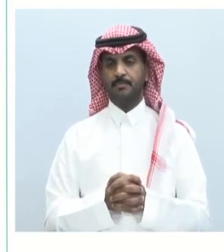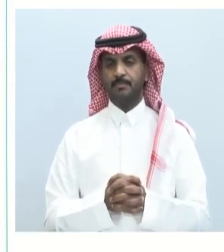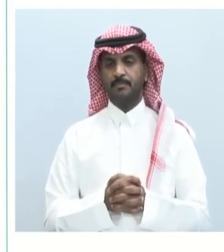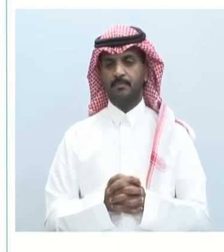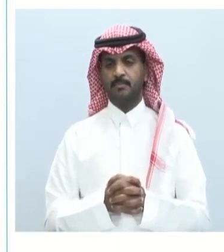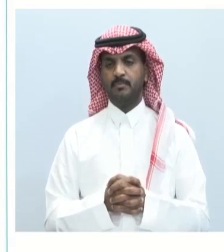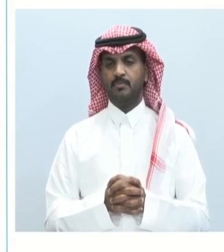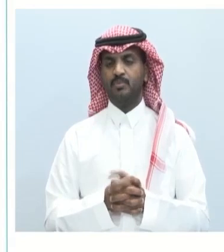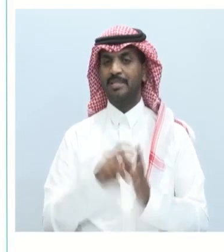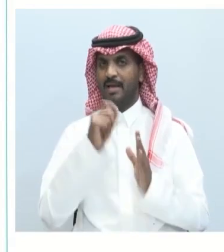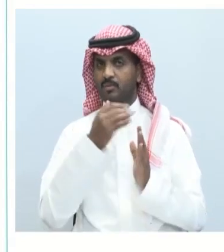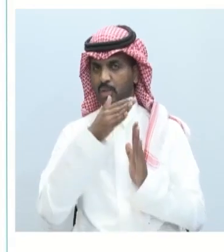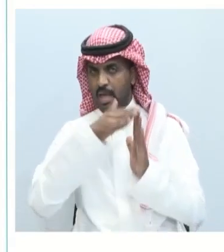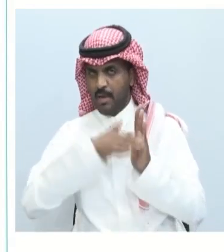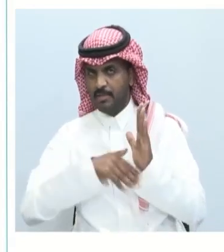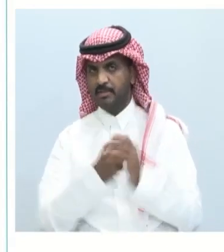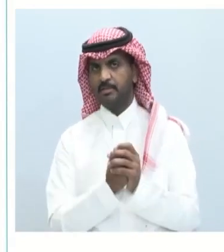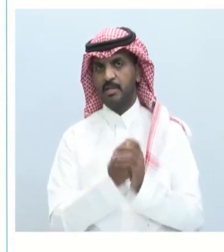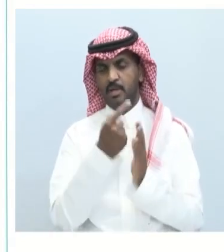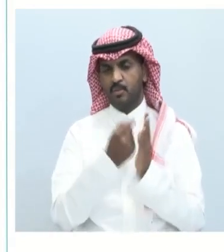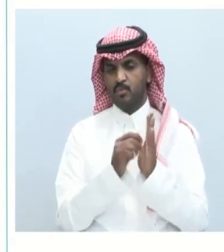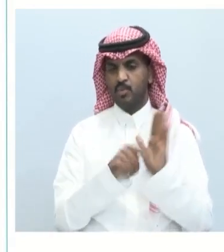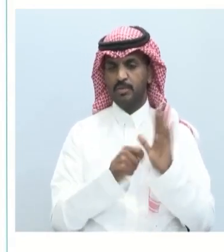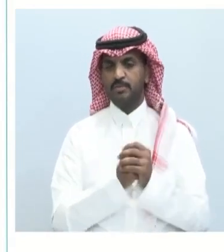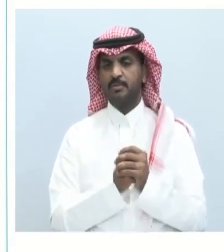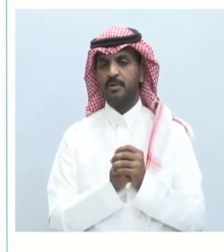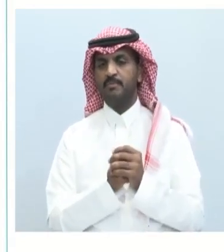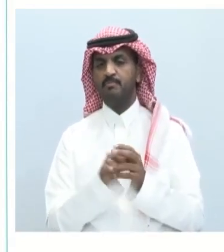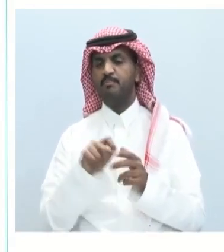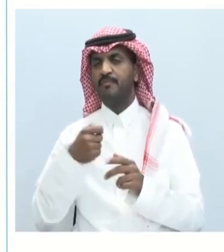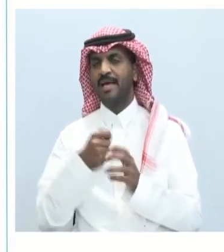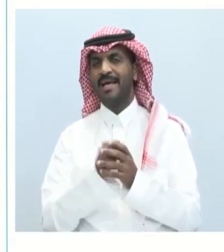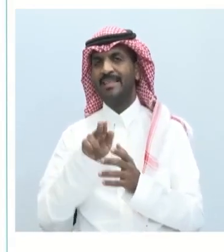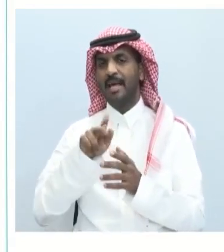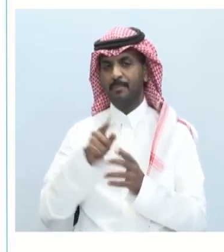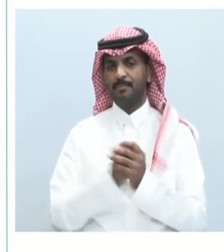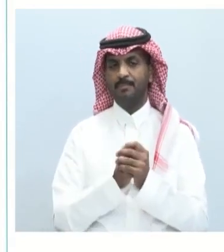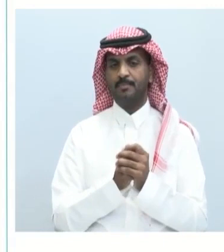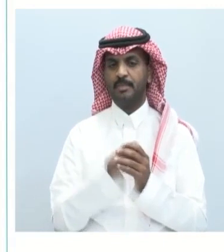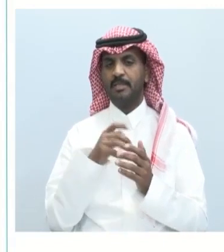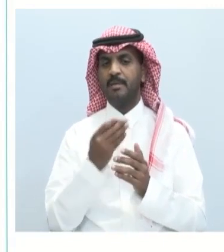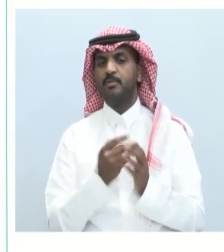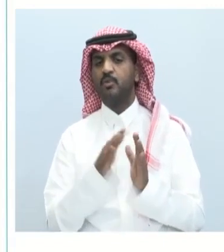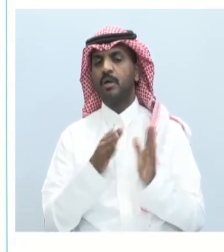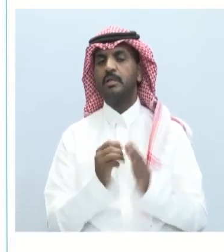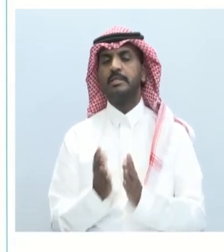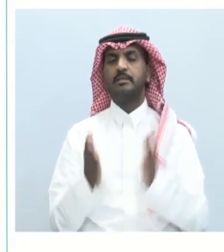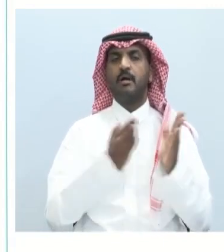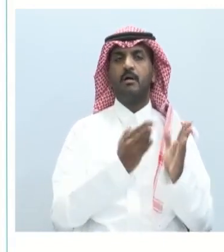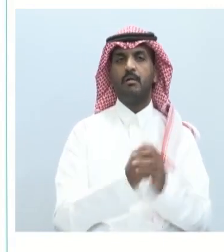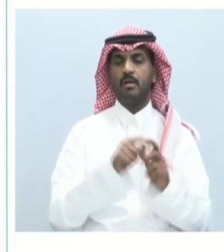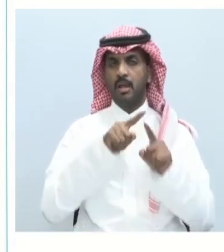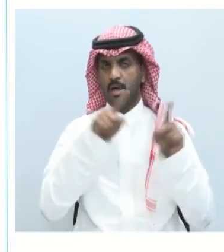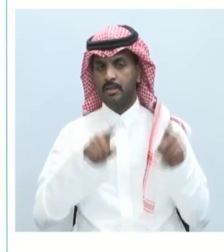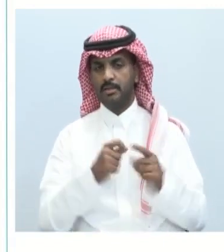لتعبئه النموذج بشكل اسرع اضغط على مفتاح تاب من لوحه المفاتيح بعد كتابه كل حقل للانتقال الى الحقل